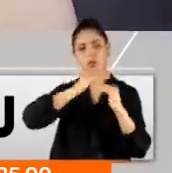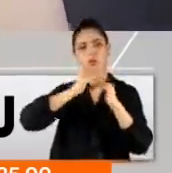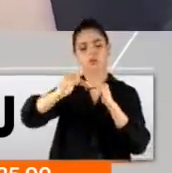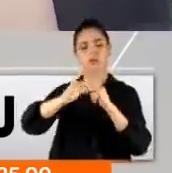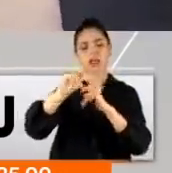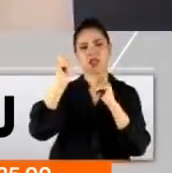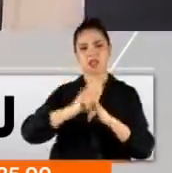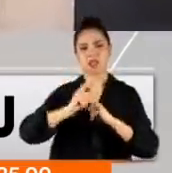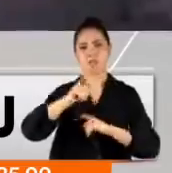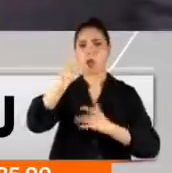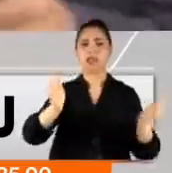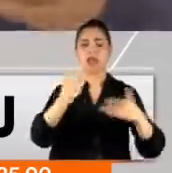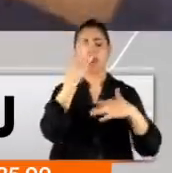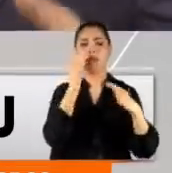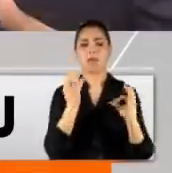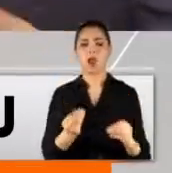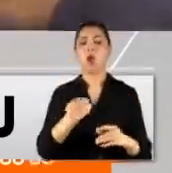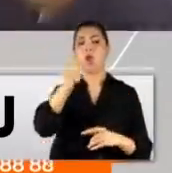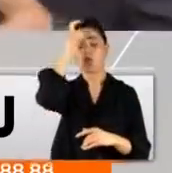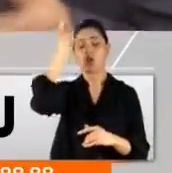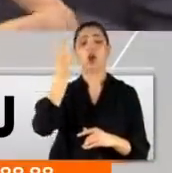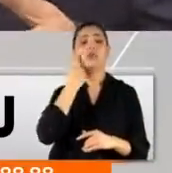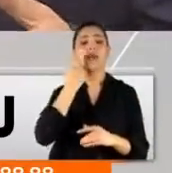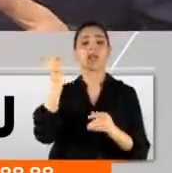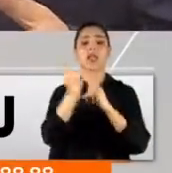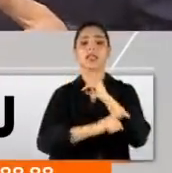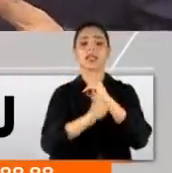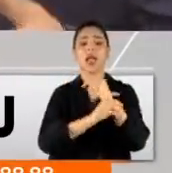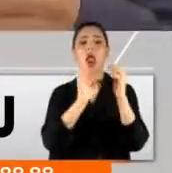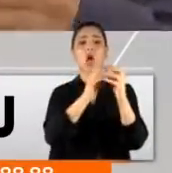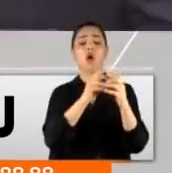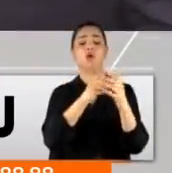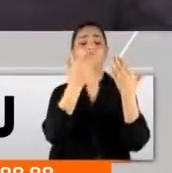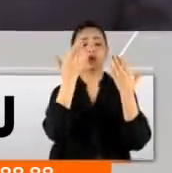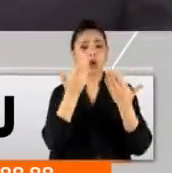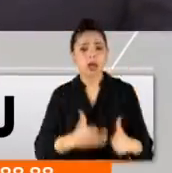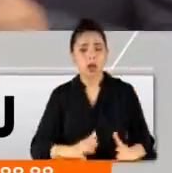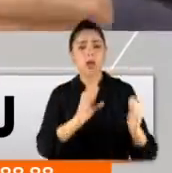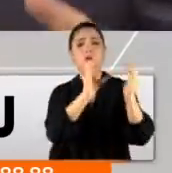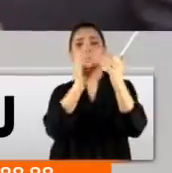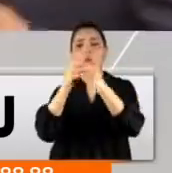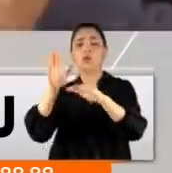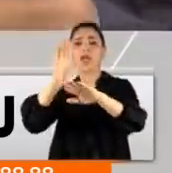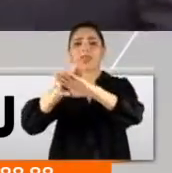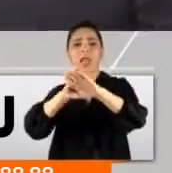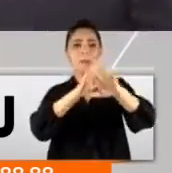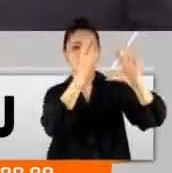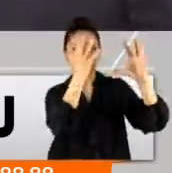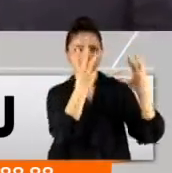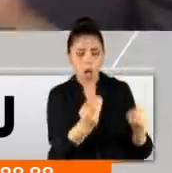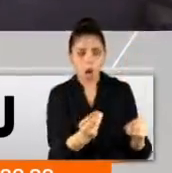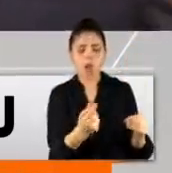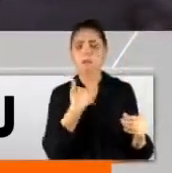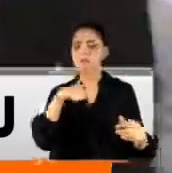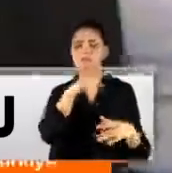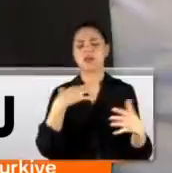verer o sandıkta belli olur. Türk devletinin terör örgütü saydığı gruplarla teması olan, iltisak olanlarla